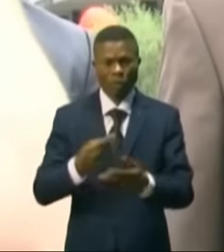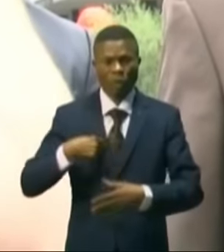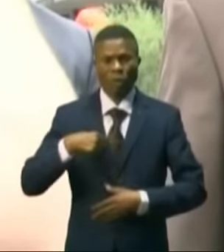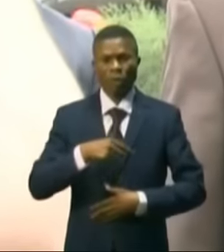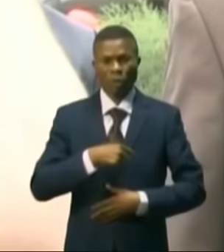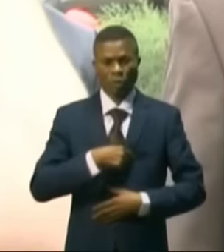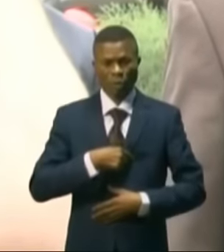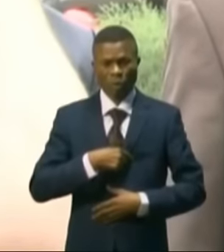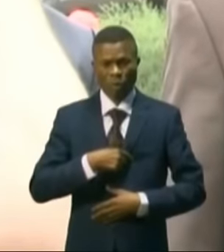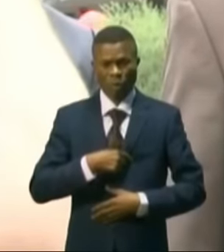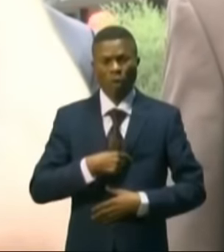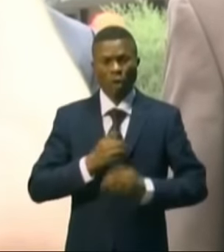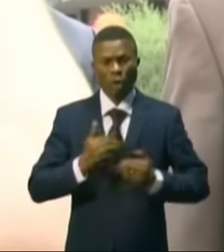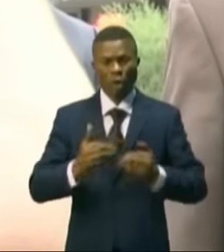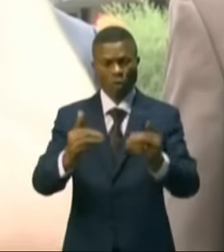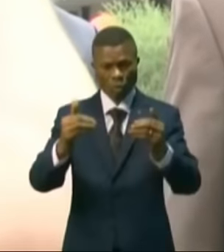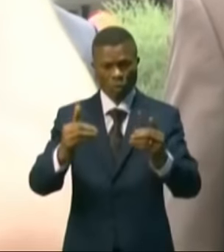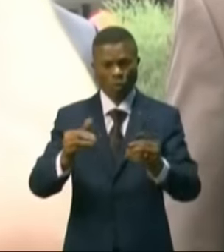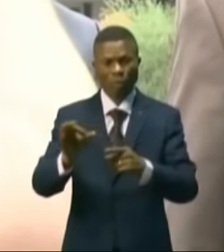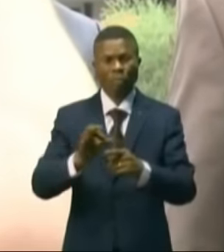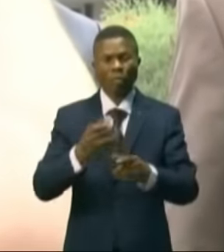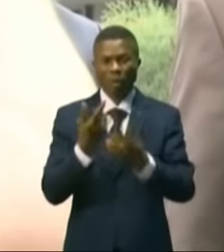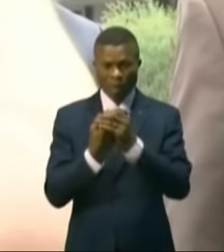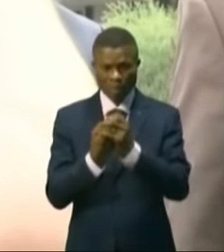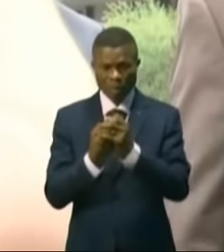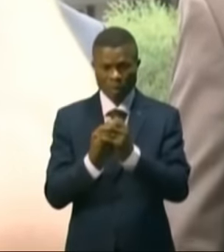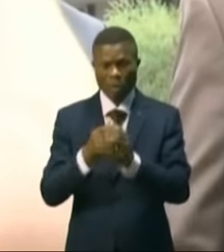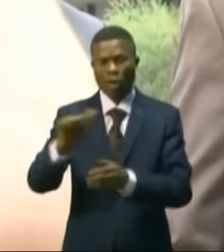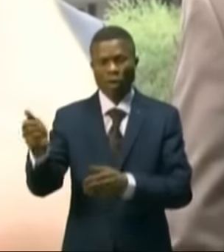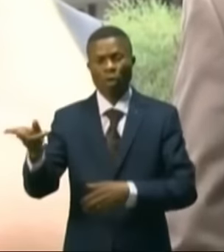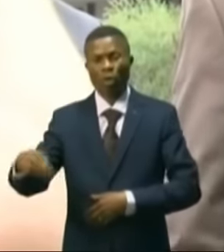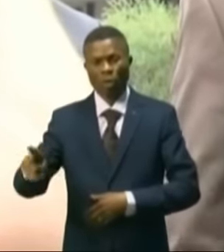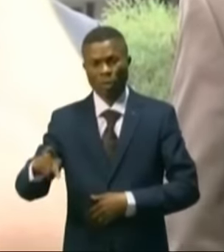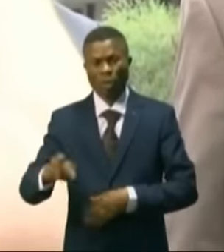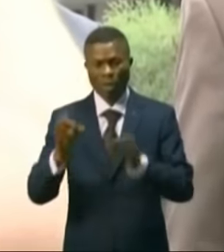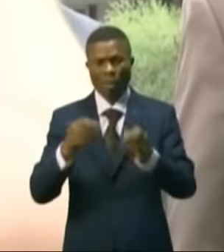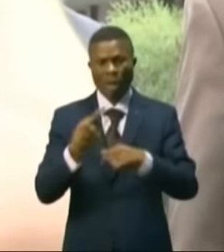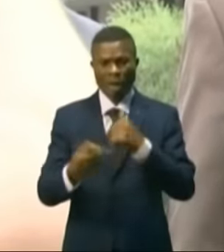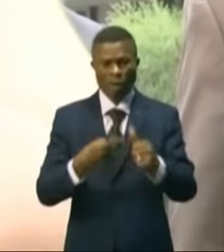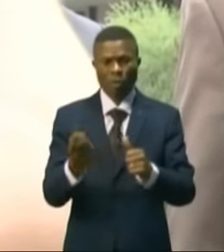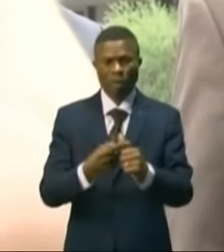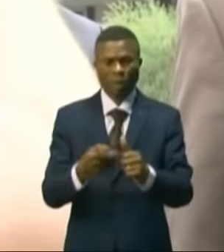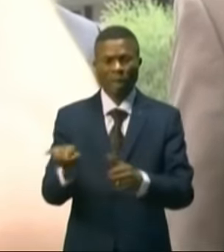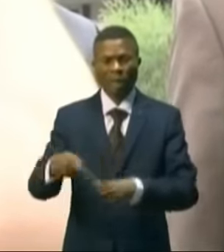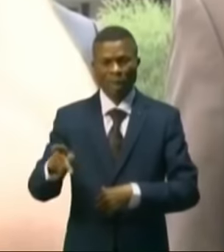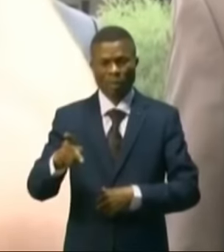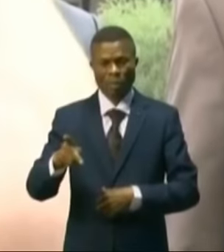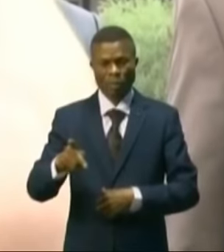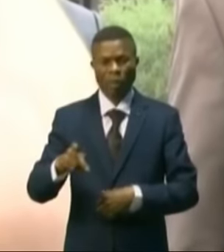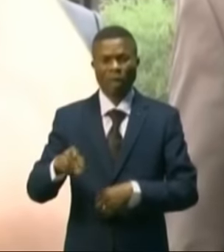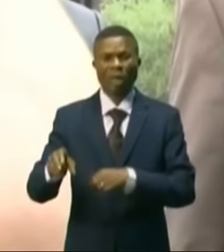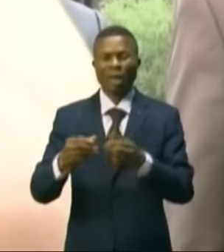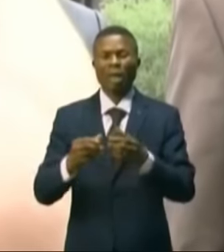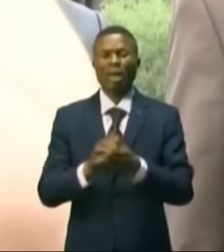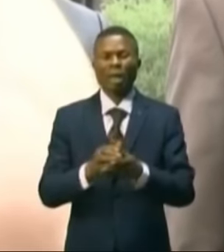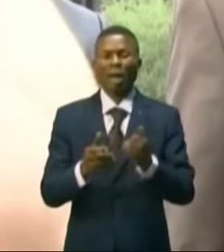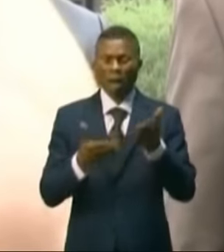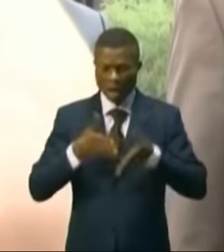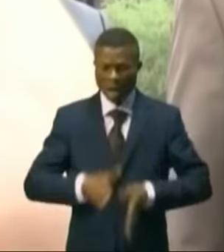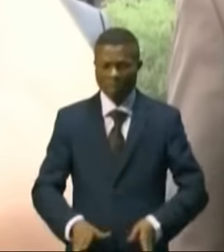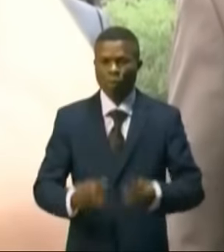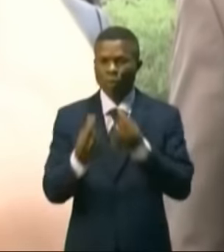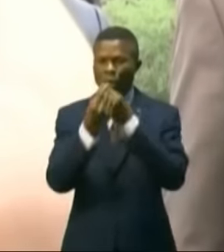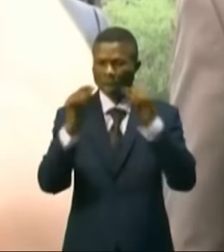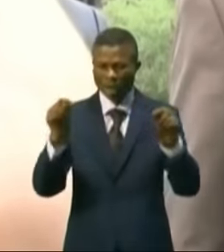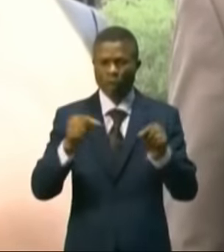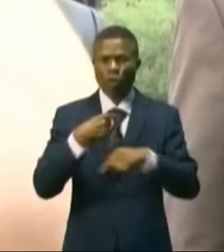allons suivre le mouvement, bientôt ça sera notre province, mais nous commençons dans la province où la gratuité des accouchements a déjà commencé.